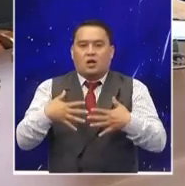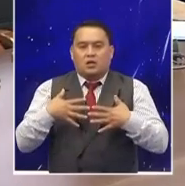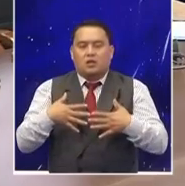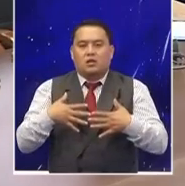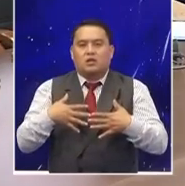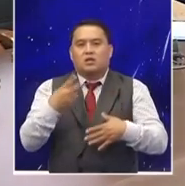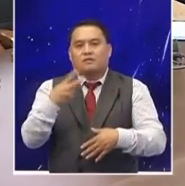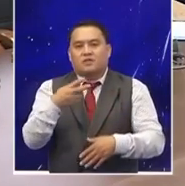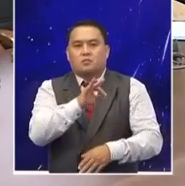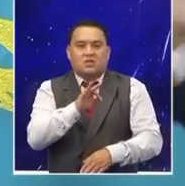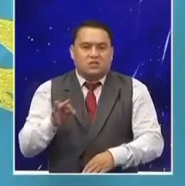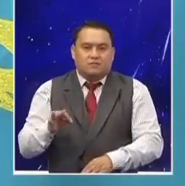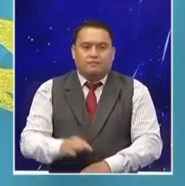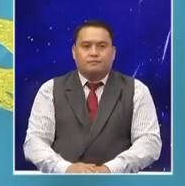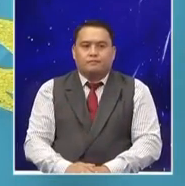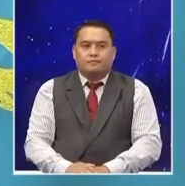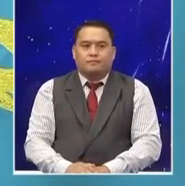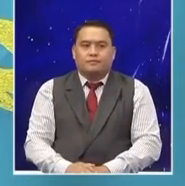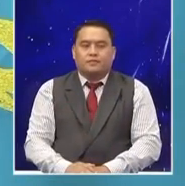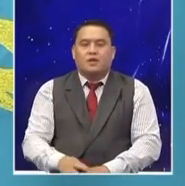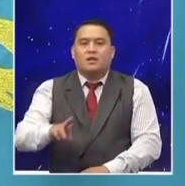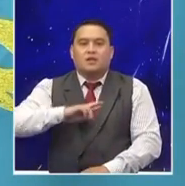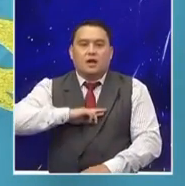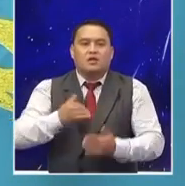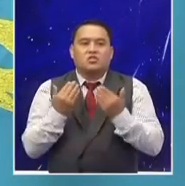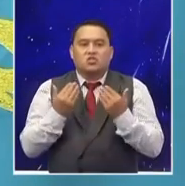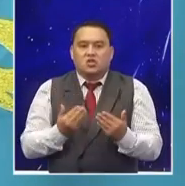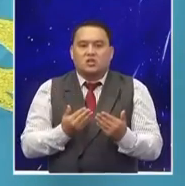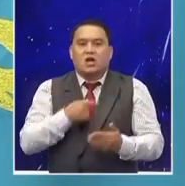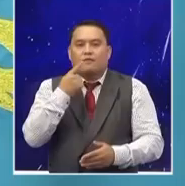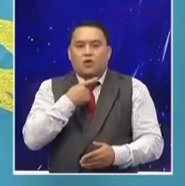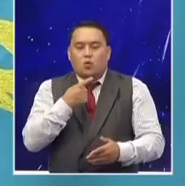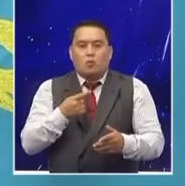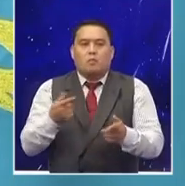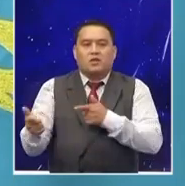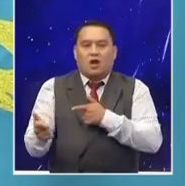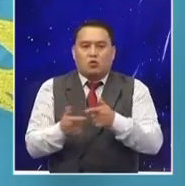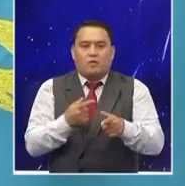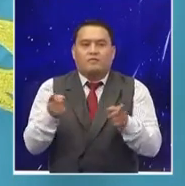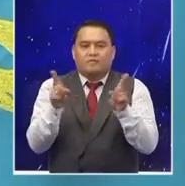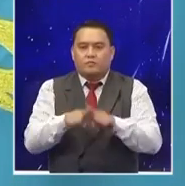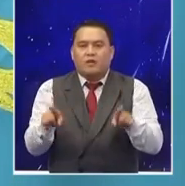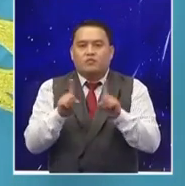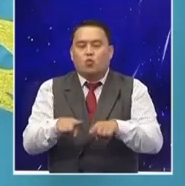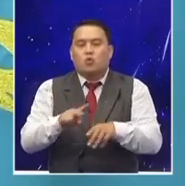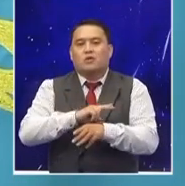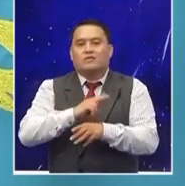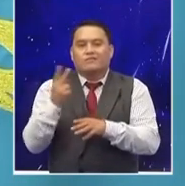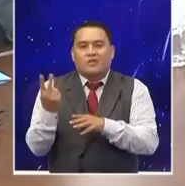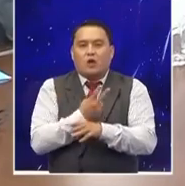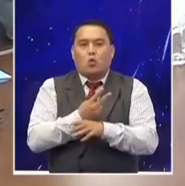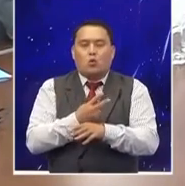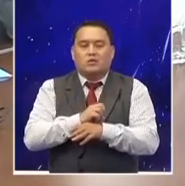не менее 20 процентов сейчас я говорю подготовка ко второй волне пандемии